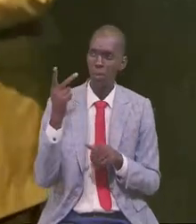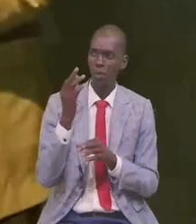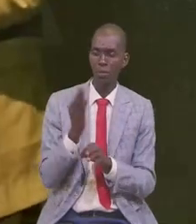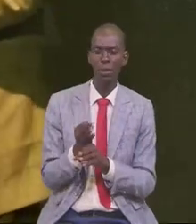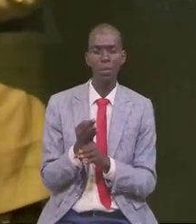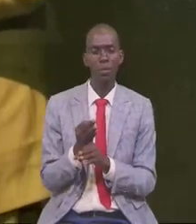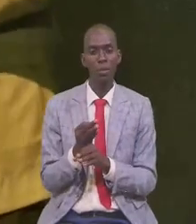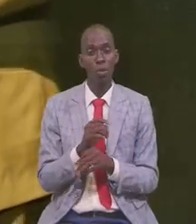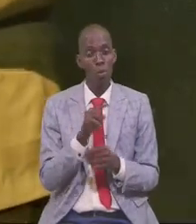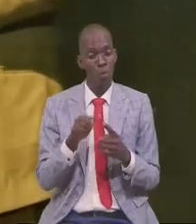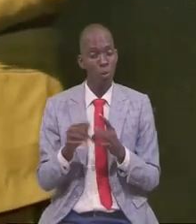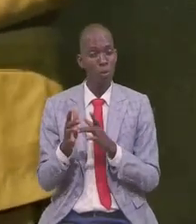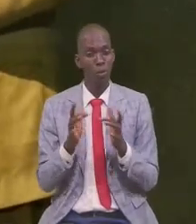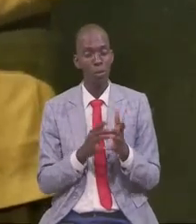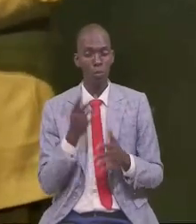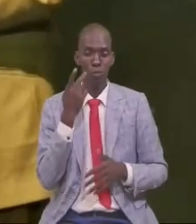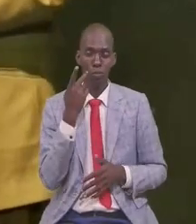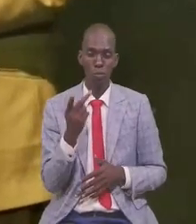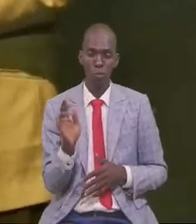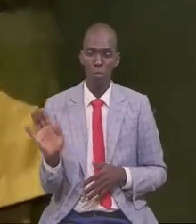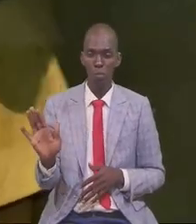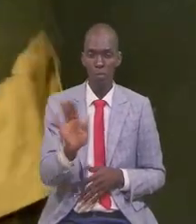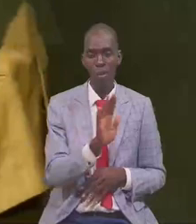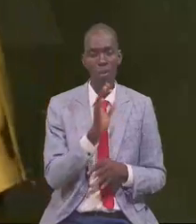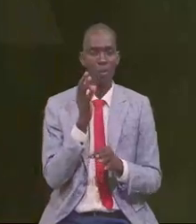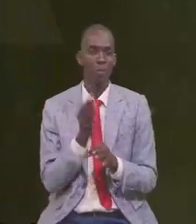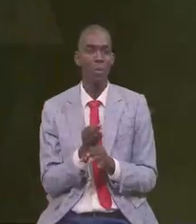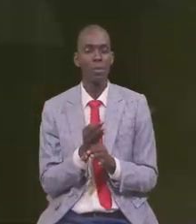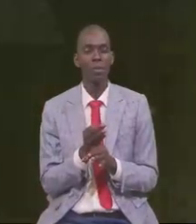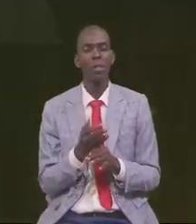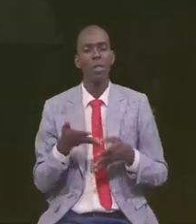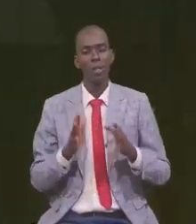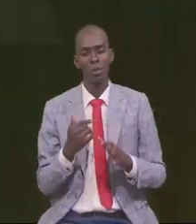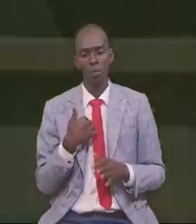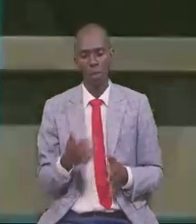Jésus voyant leur foi, laissez-moi vous poser une question.